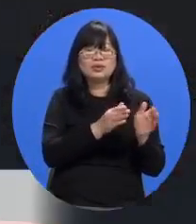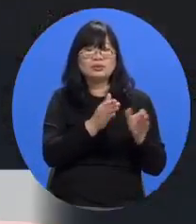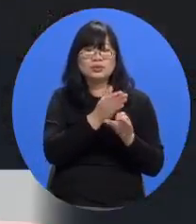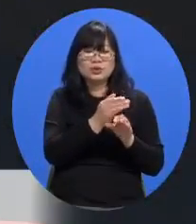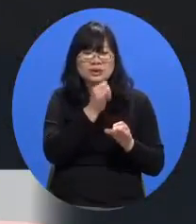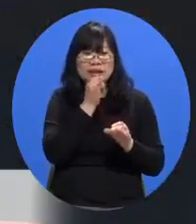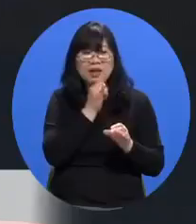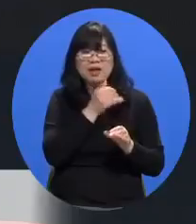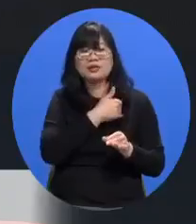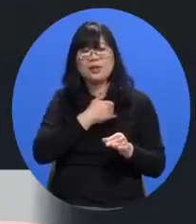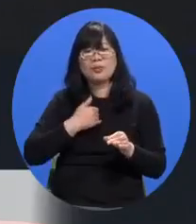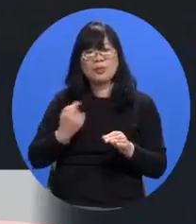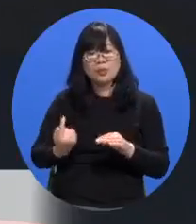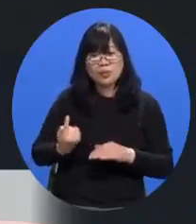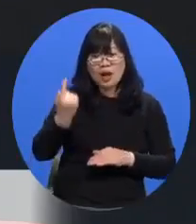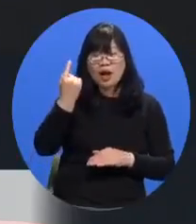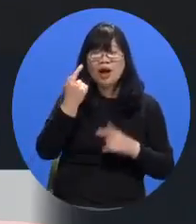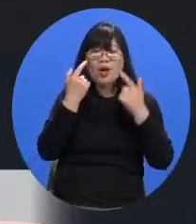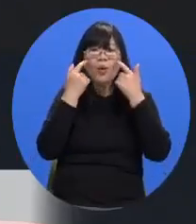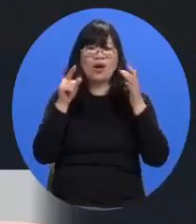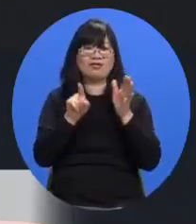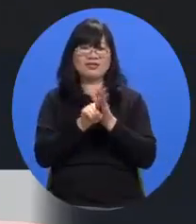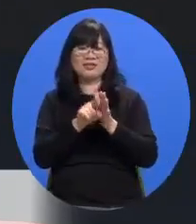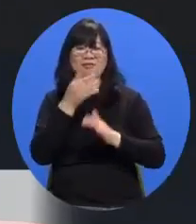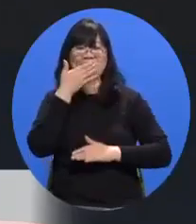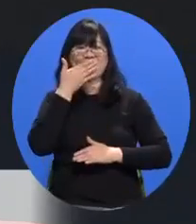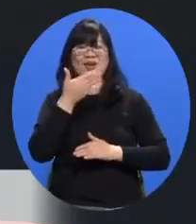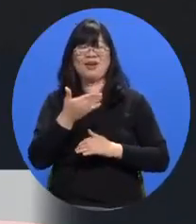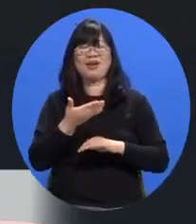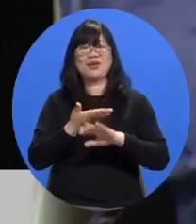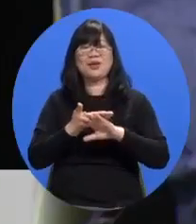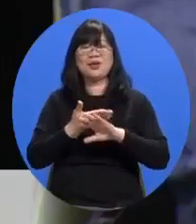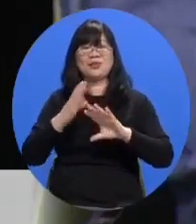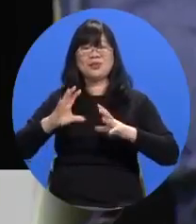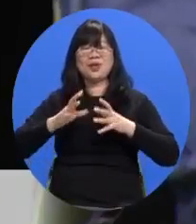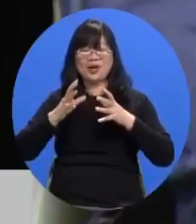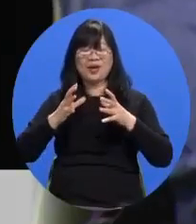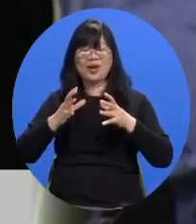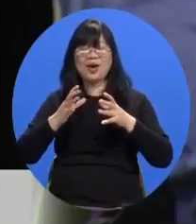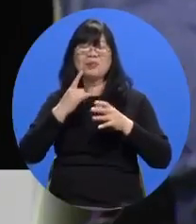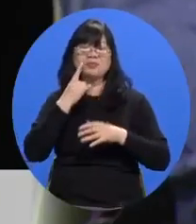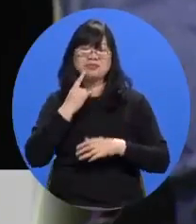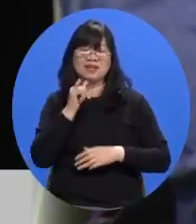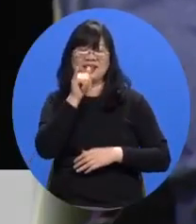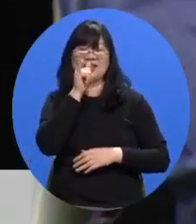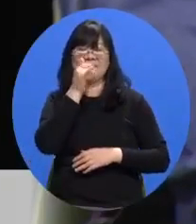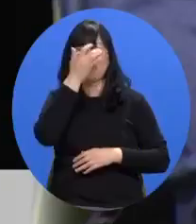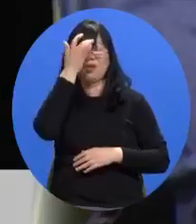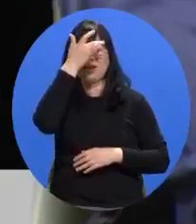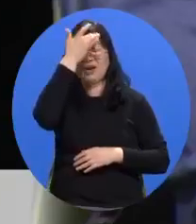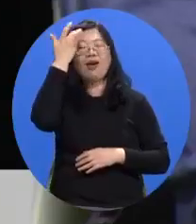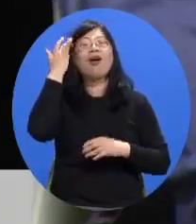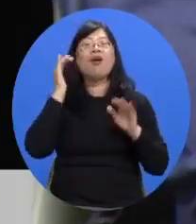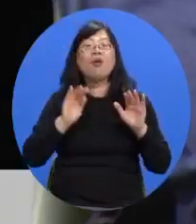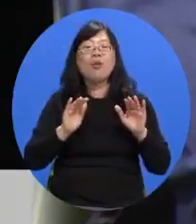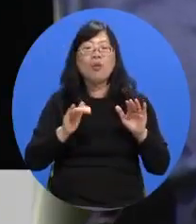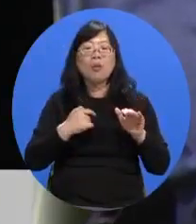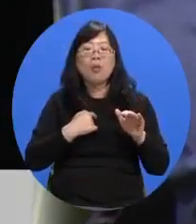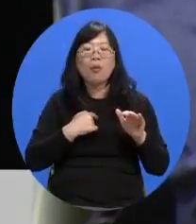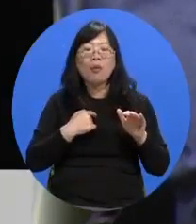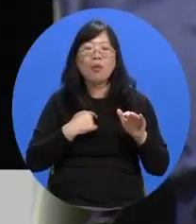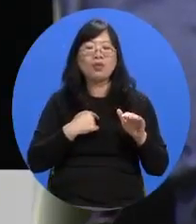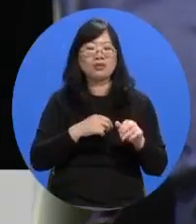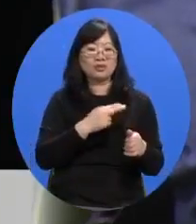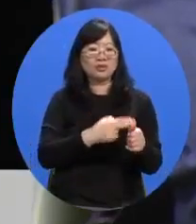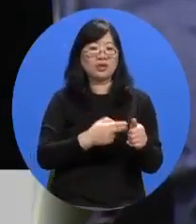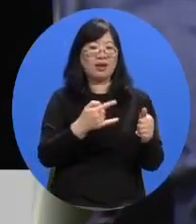질이 높다 이것을 확신할 수가 있습니다. 다른 나라도 다 부러워하고요. 저희들이 현직에 있는